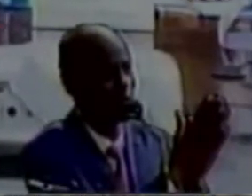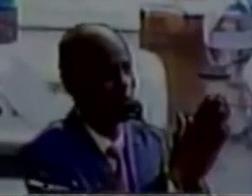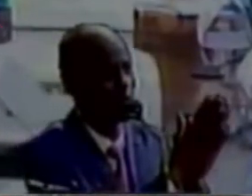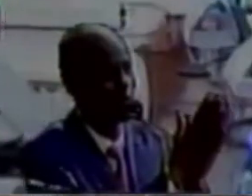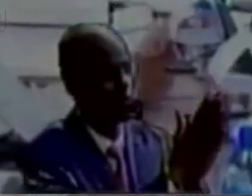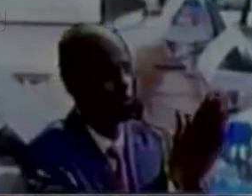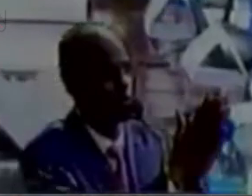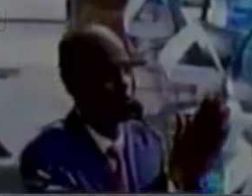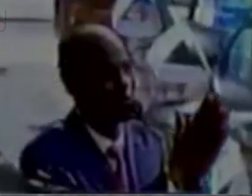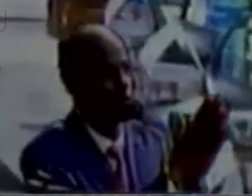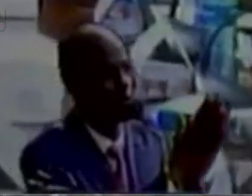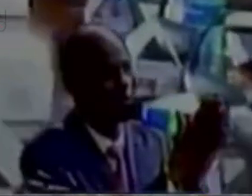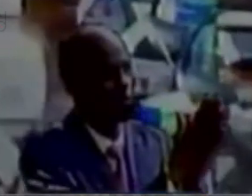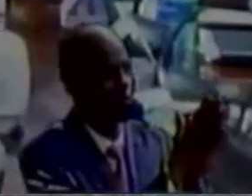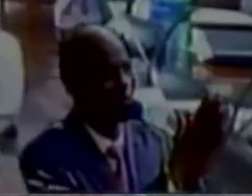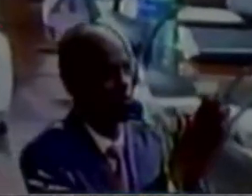uniquement